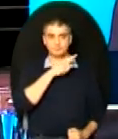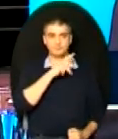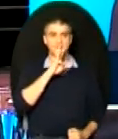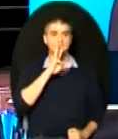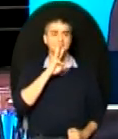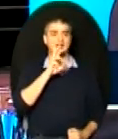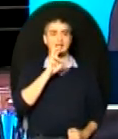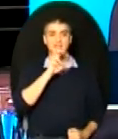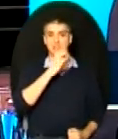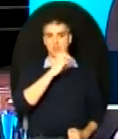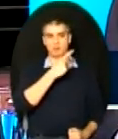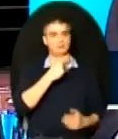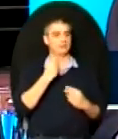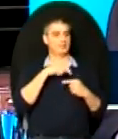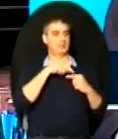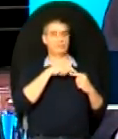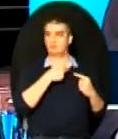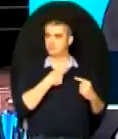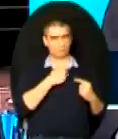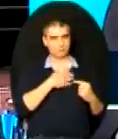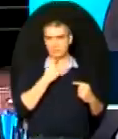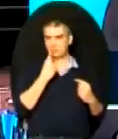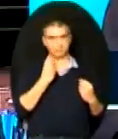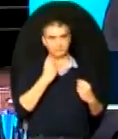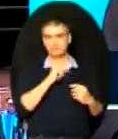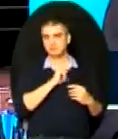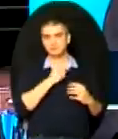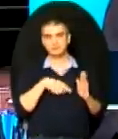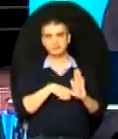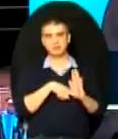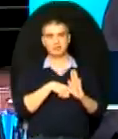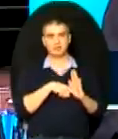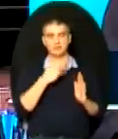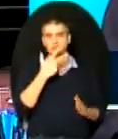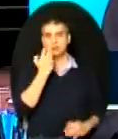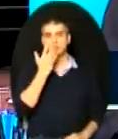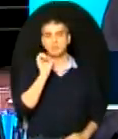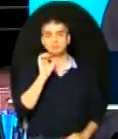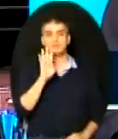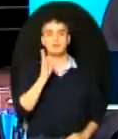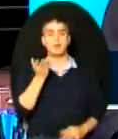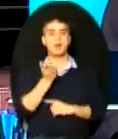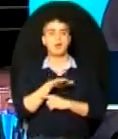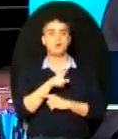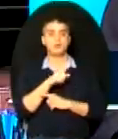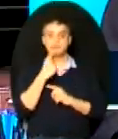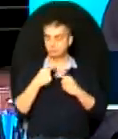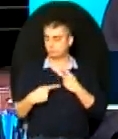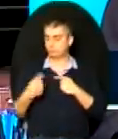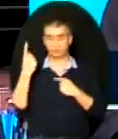שרה עצני כהן על שיא חיובי. אני לצערי רוצה לדבר על שיא שלילי. 354 הרוגים